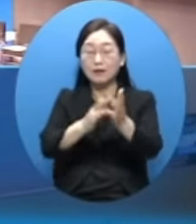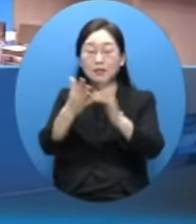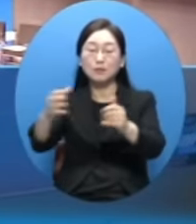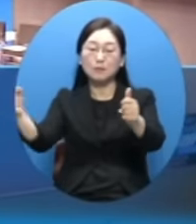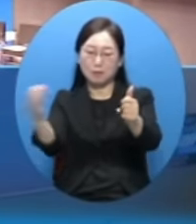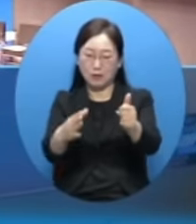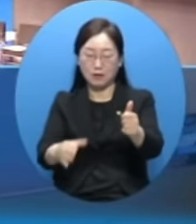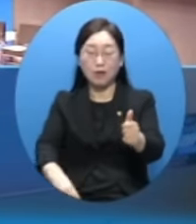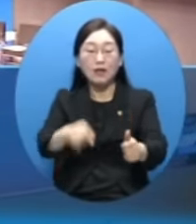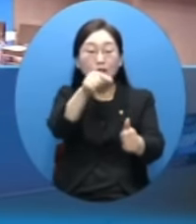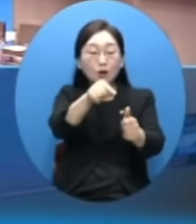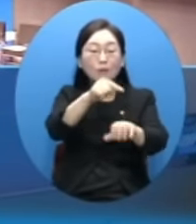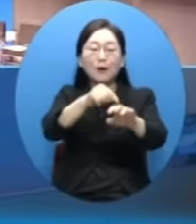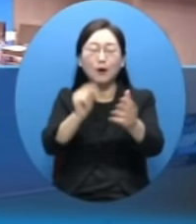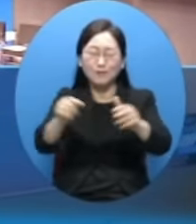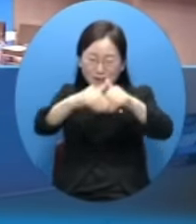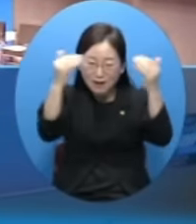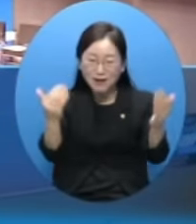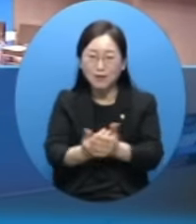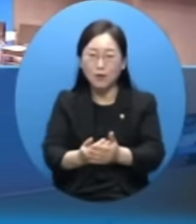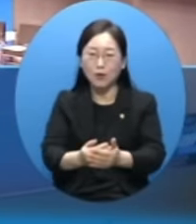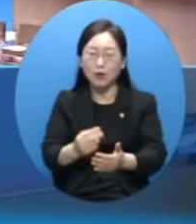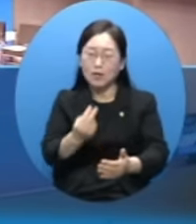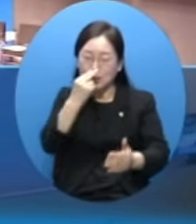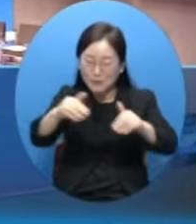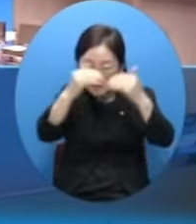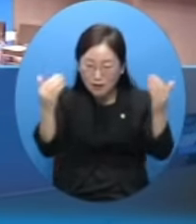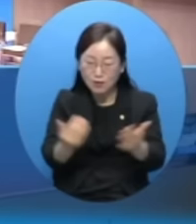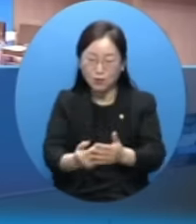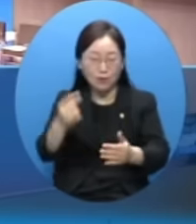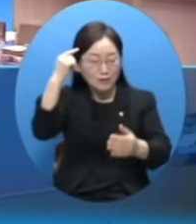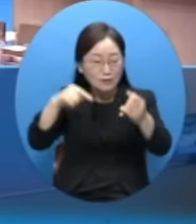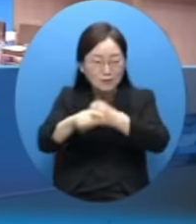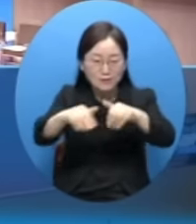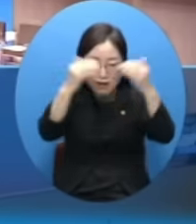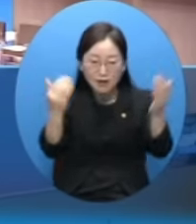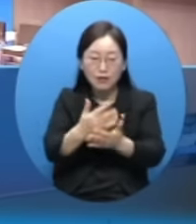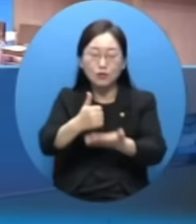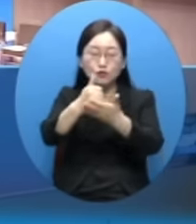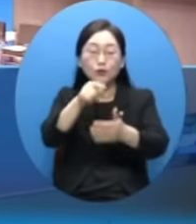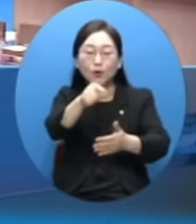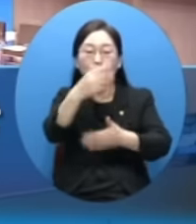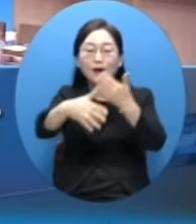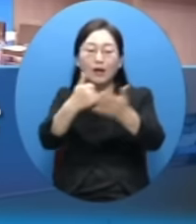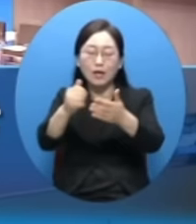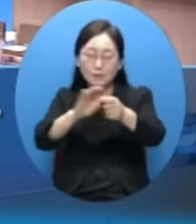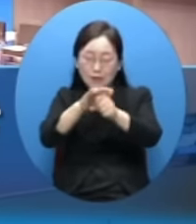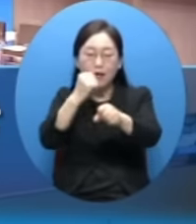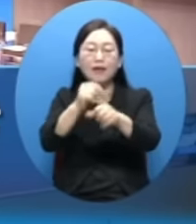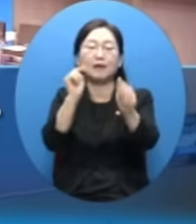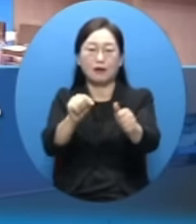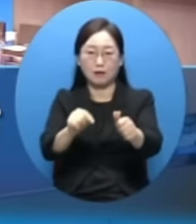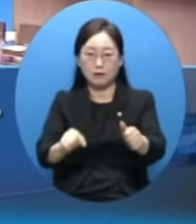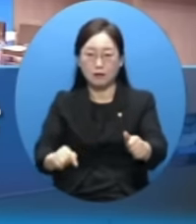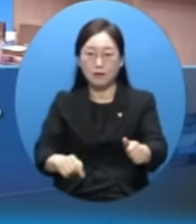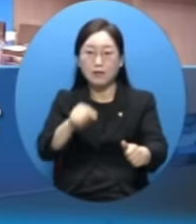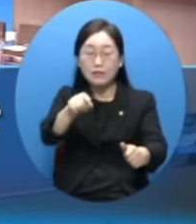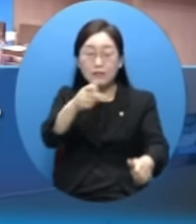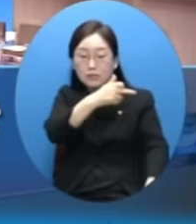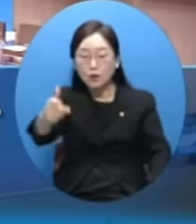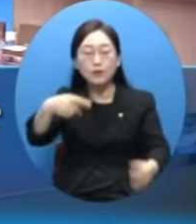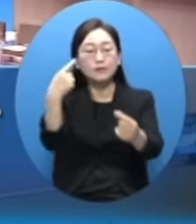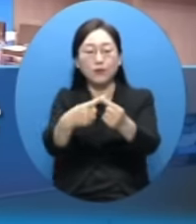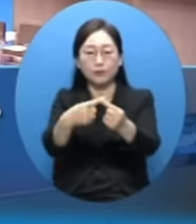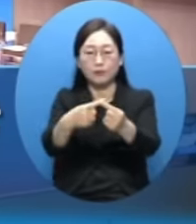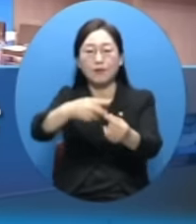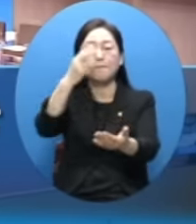예수께서 이르시되 내 마음을 다하고 목숨을 다하고 뜻을 다하여 주 너희 하나님을 사랑하라 하셨으니 이것이 크고 첫째